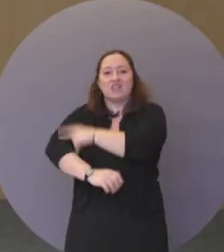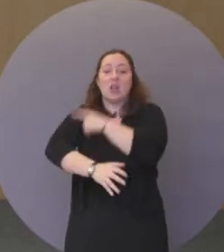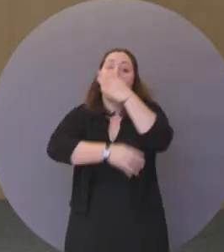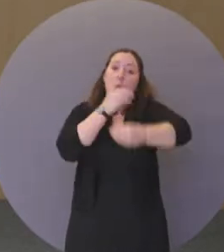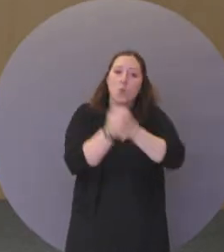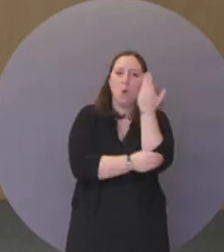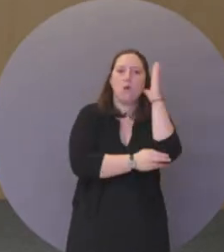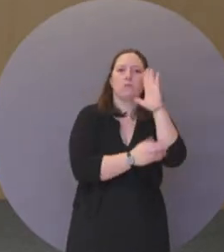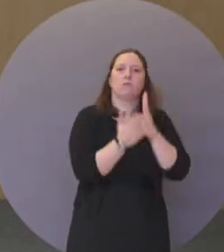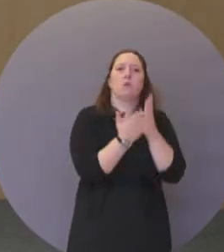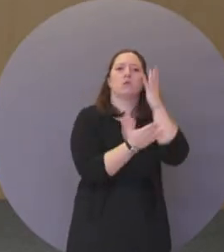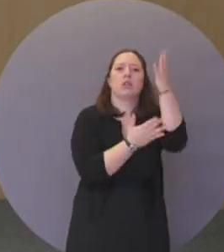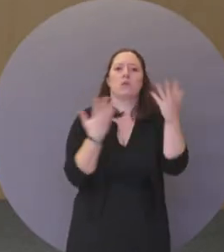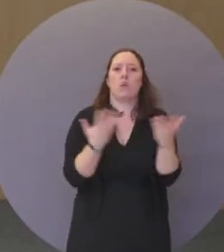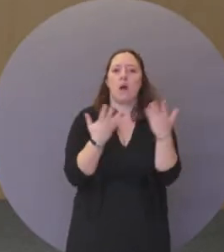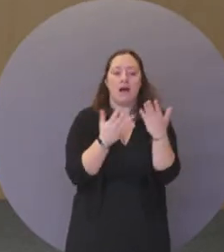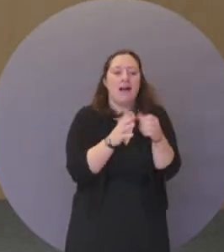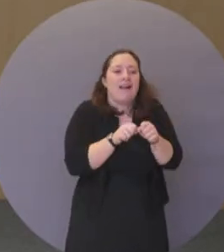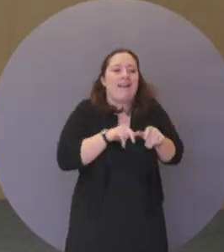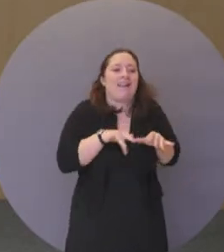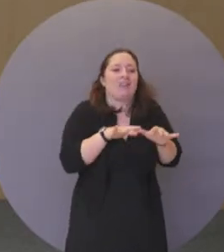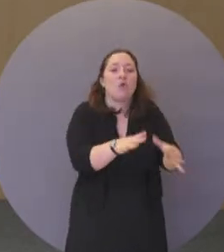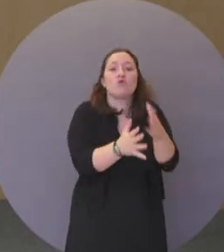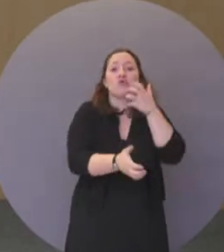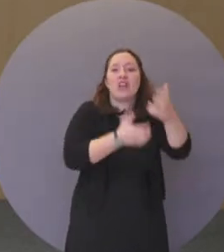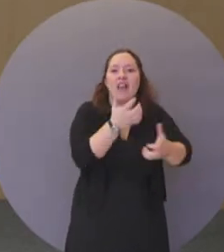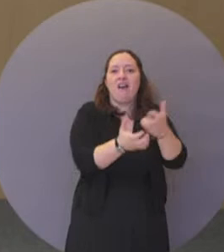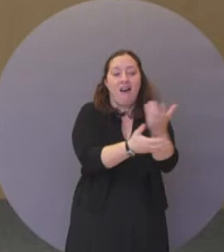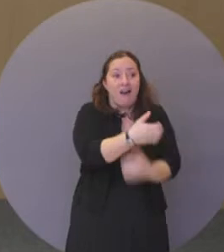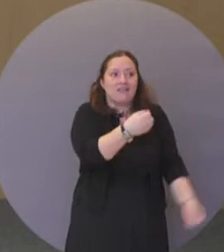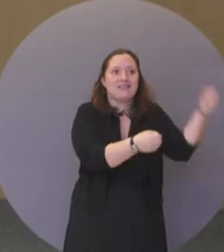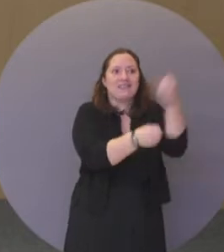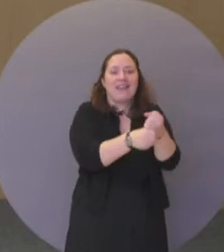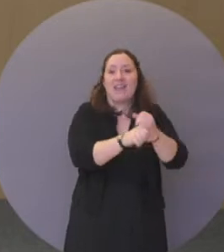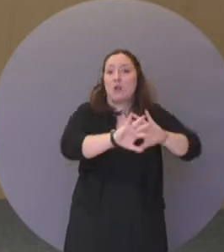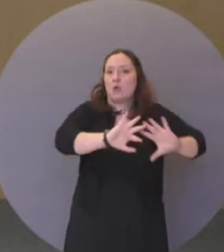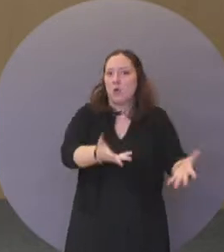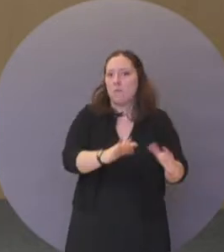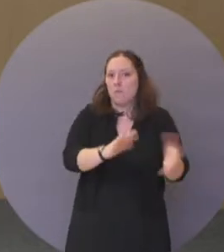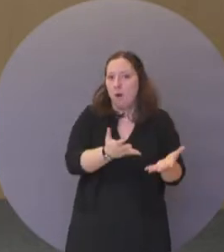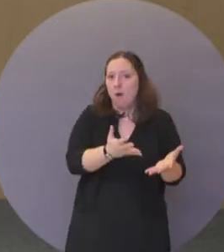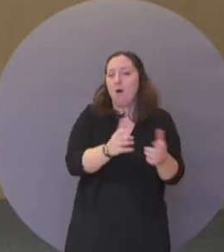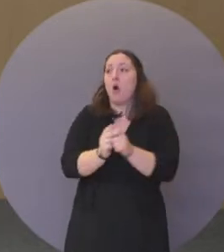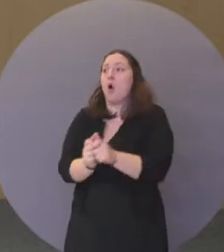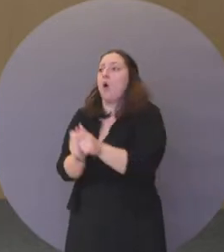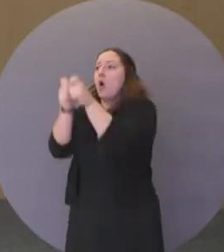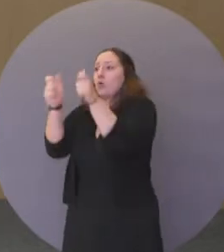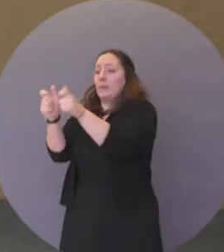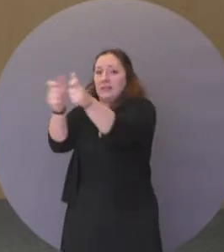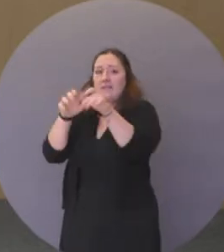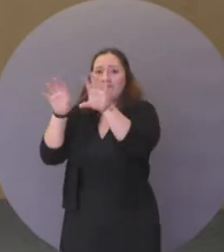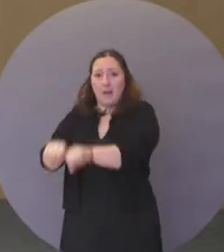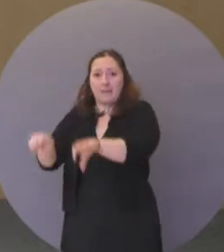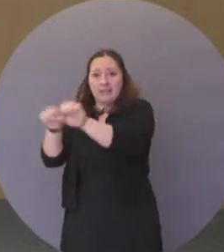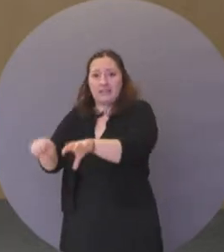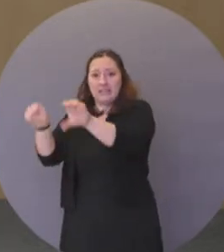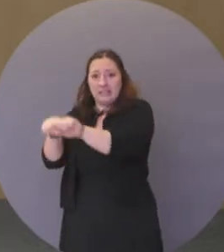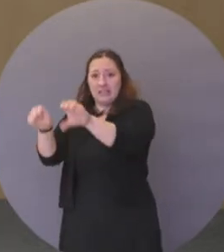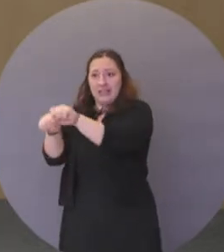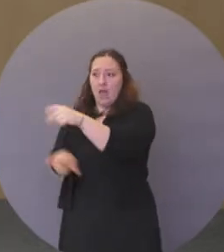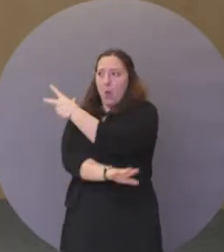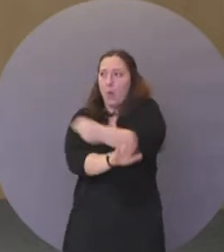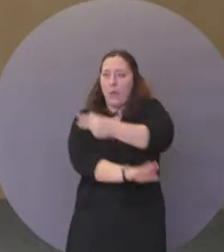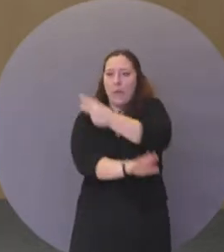d'un réseau de chaleur réseau construit à partir de la chaleur fatale des entreprises installées sur notre domaine